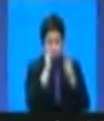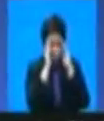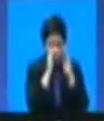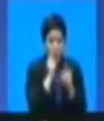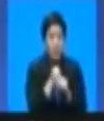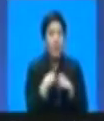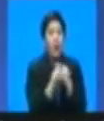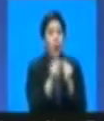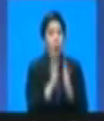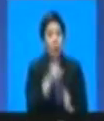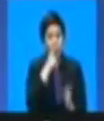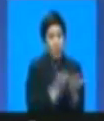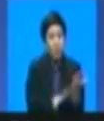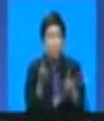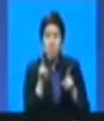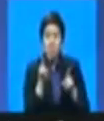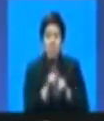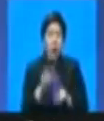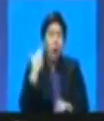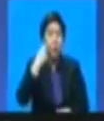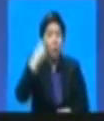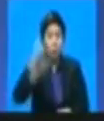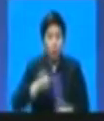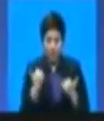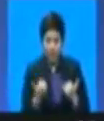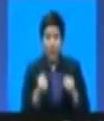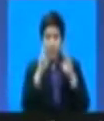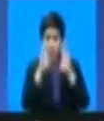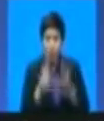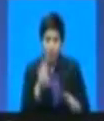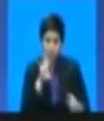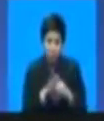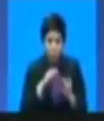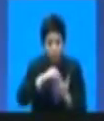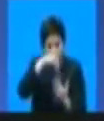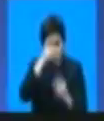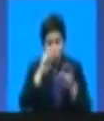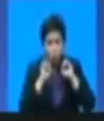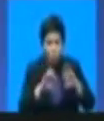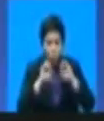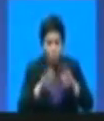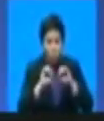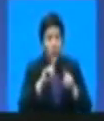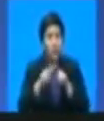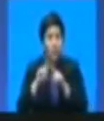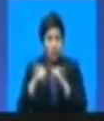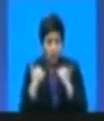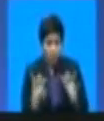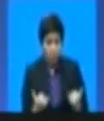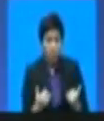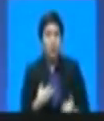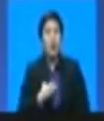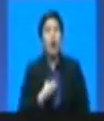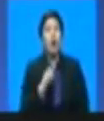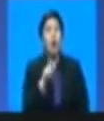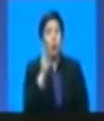พร้อมรับการตรวจสอบด้วยพลเอกประยุทธ์กล่าวว่าจะออกแบบให้เป็นประชาธิปไตยที่เหมาะสมกับคน